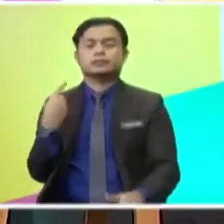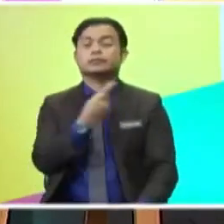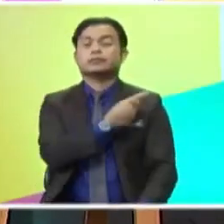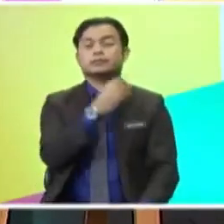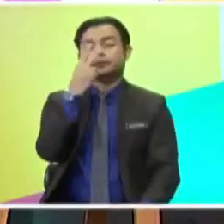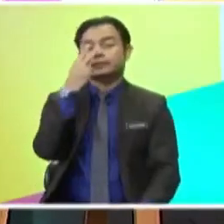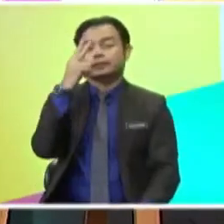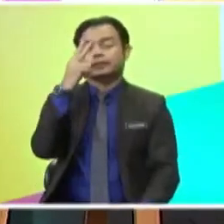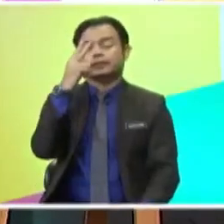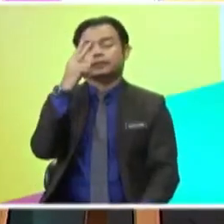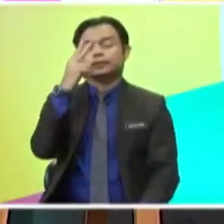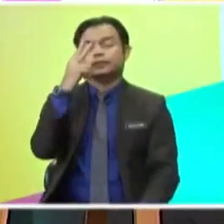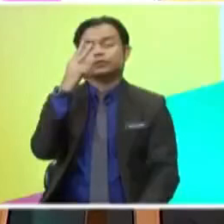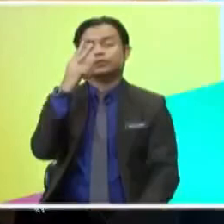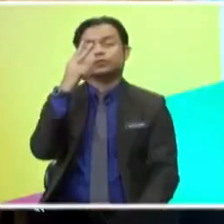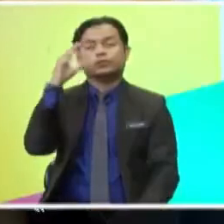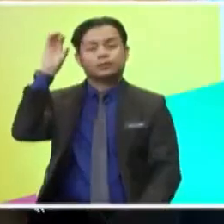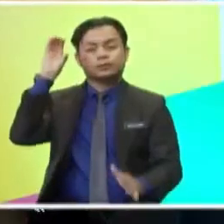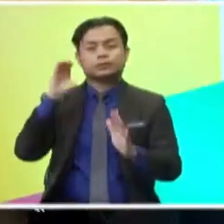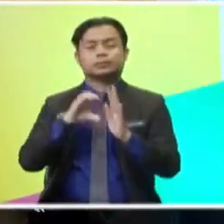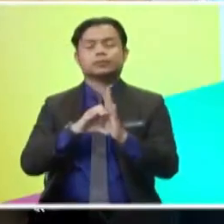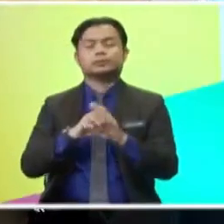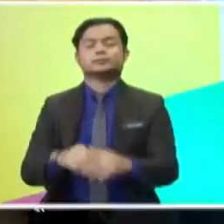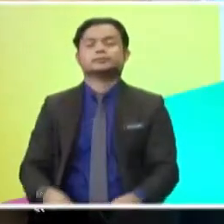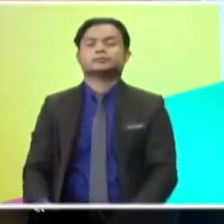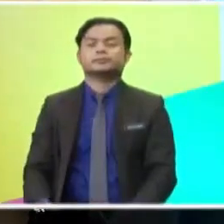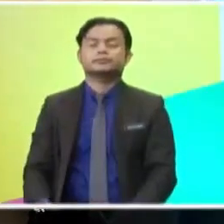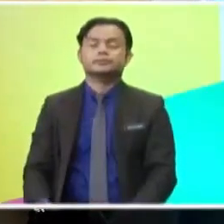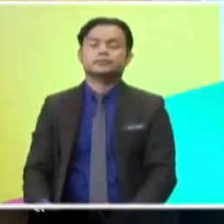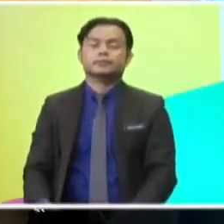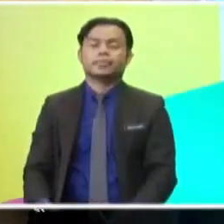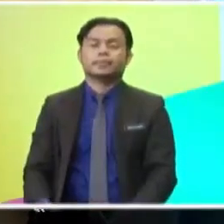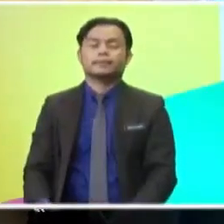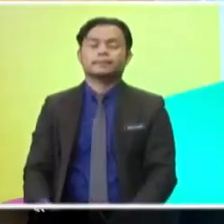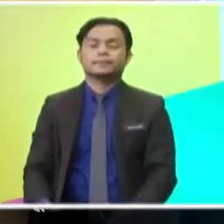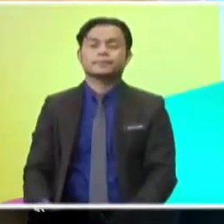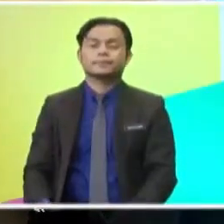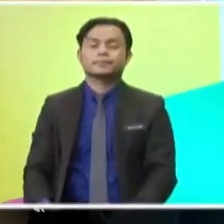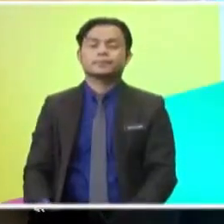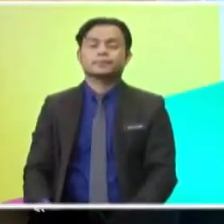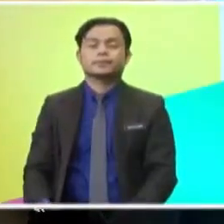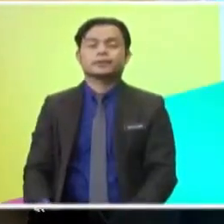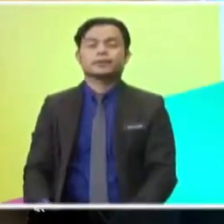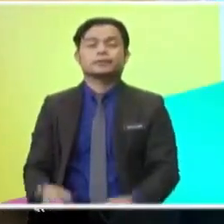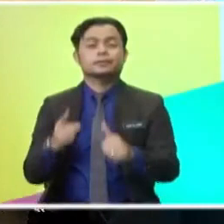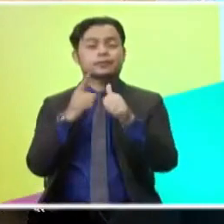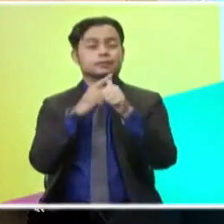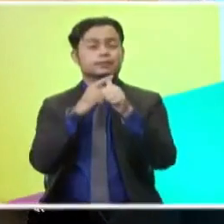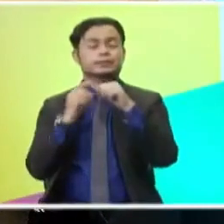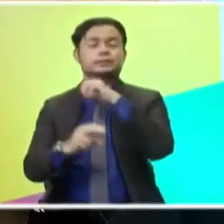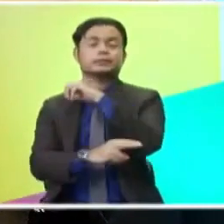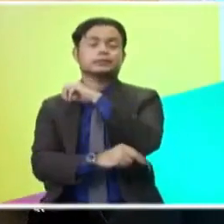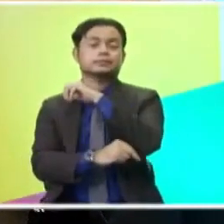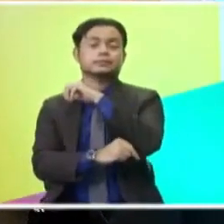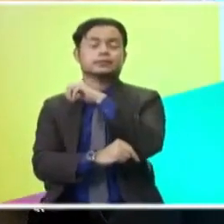boleh rujuk kepada banting dan boleh rujuk kepada peta. Okey, kalau kita tengok yang pertama adalah daripada Negeri Sembilan.